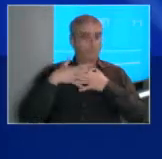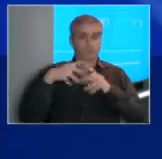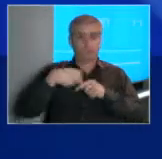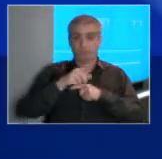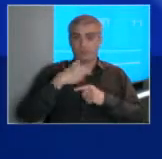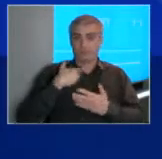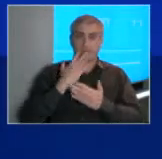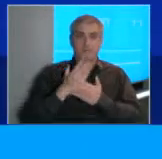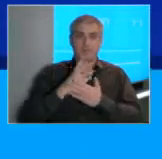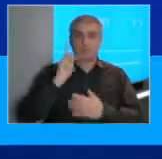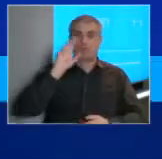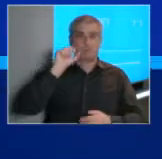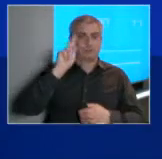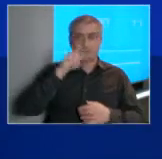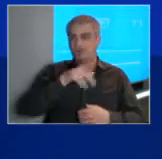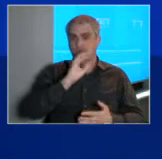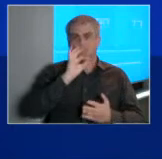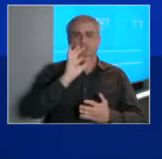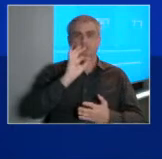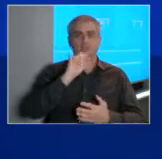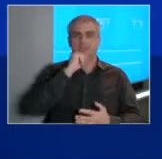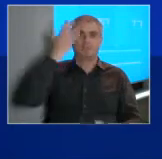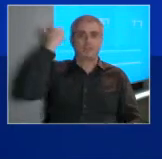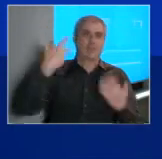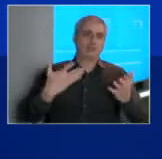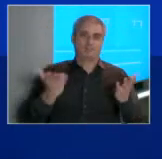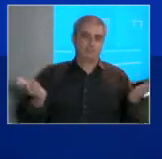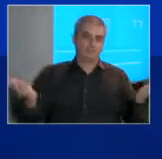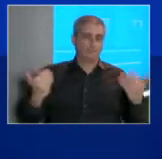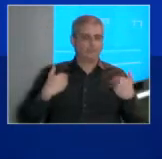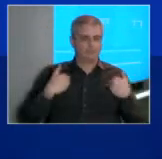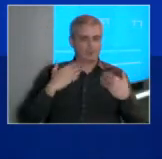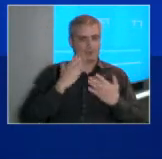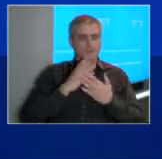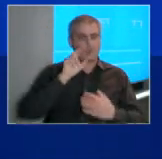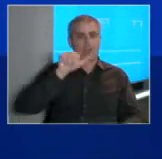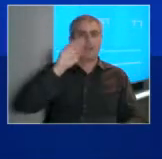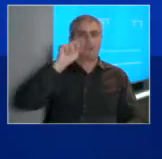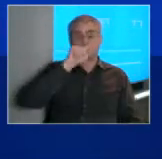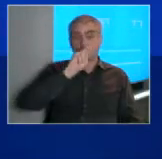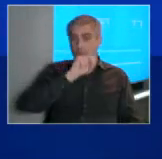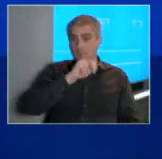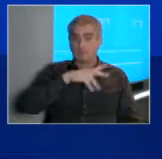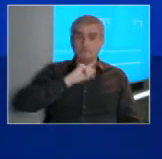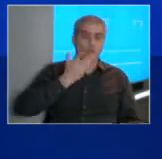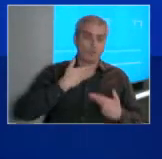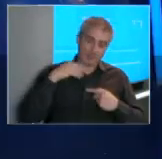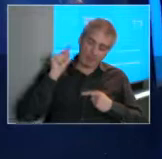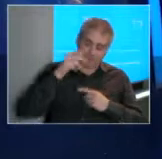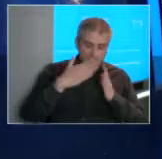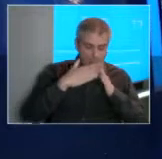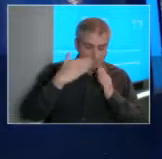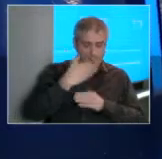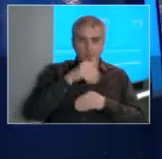השנה, אני כבר קוסקו וזה, זה לשנים קודמות. זה לחלשים. זה לחלשים. אני הייתי על אמזון, ואתה הכל מקבל עד